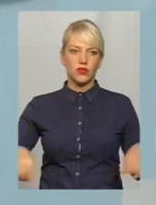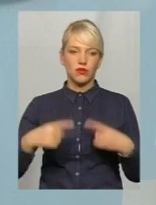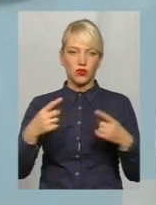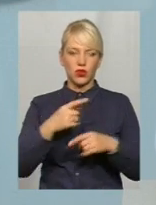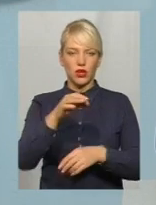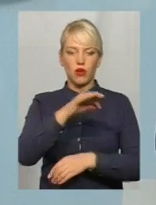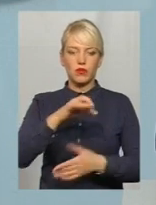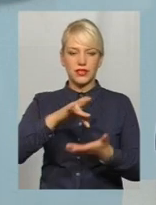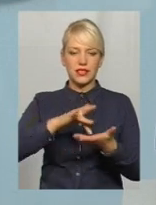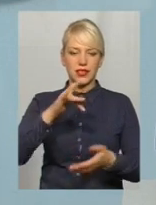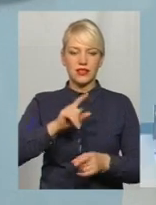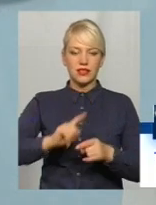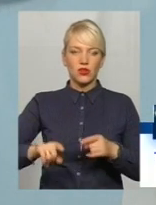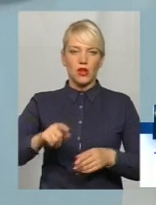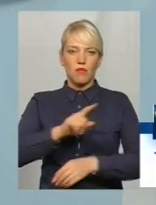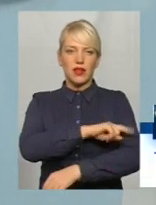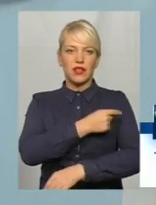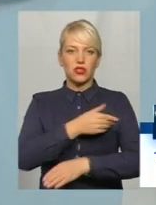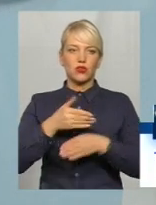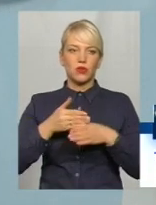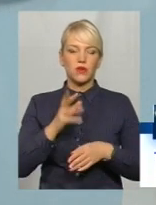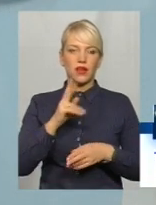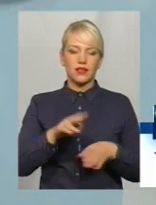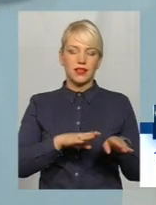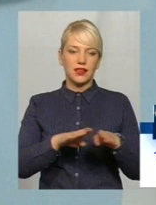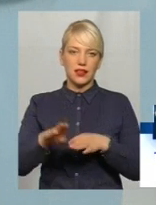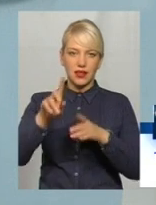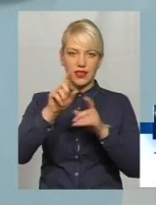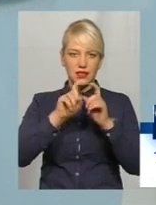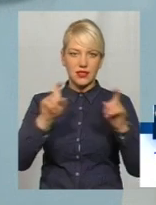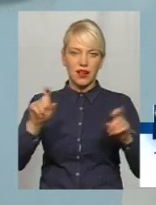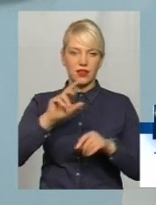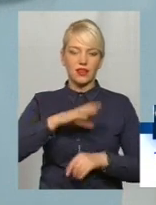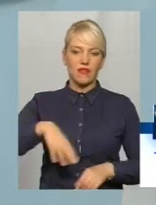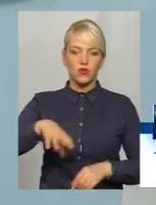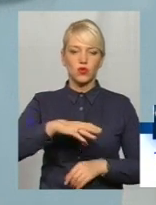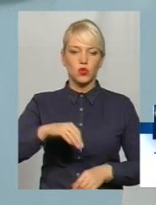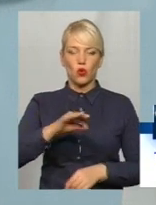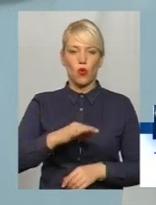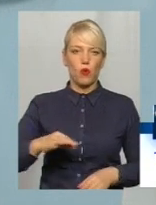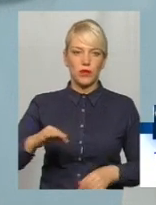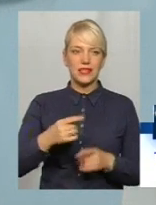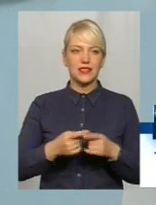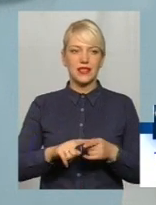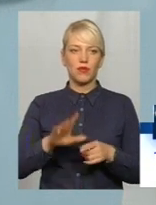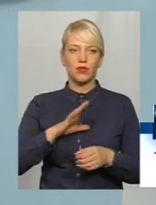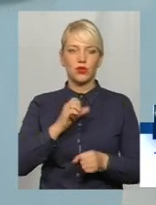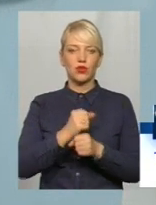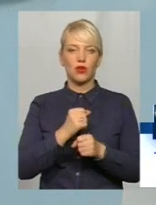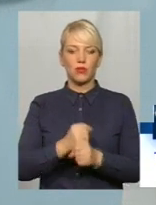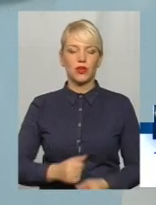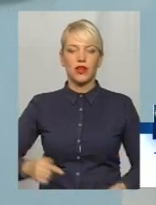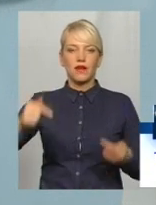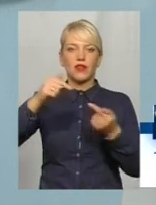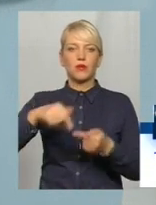екстреної медичної допомоги медицини катастроф, як єдиний заклад на всю область. Це, знову ж таки, було зроблено відповідно